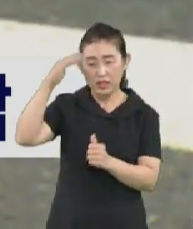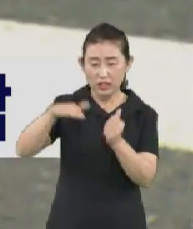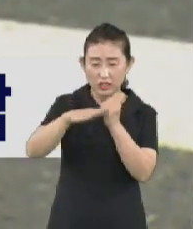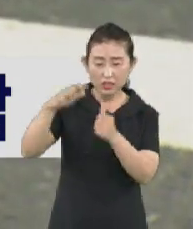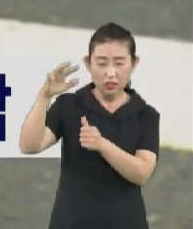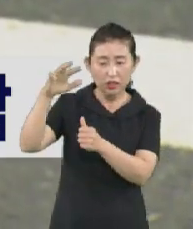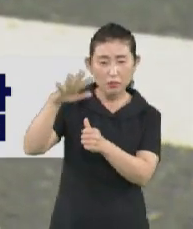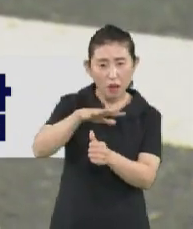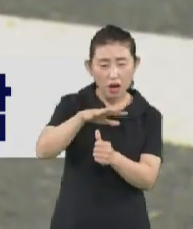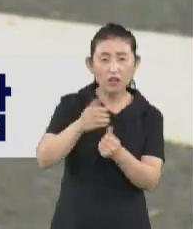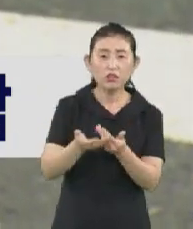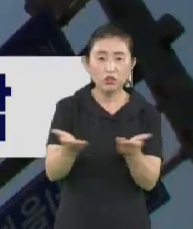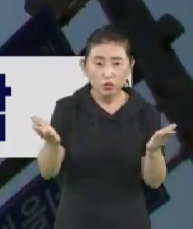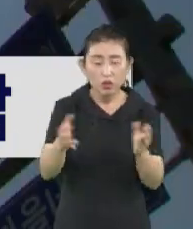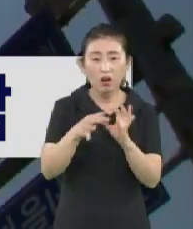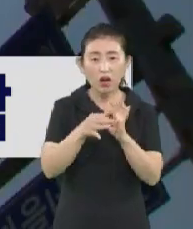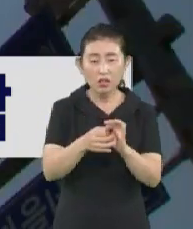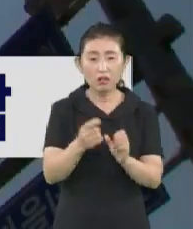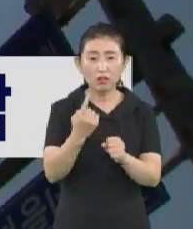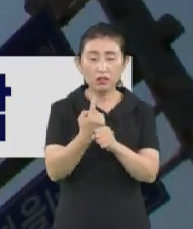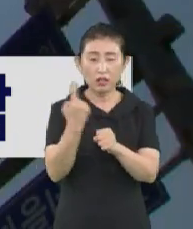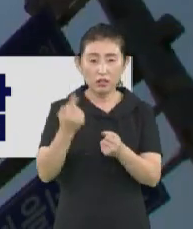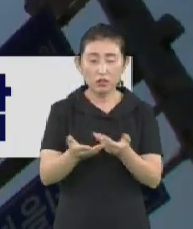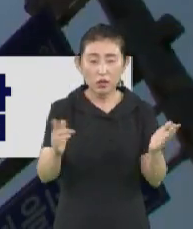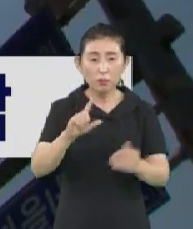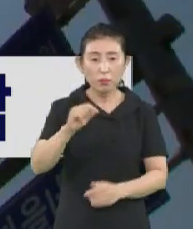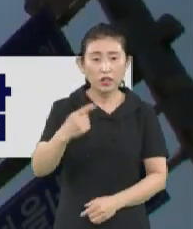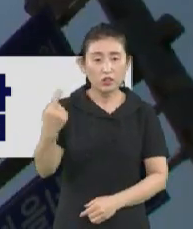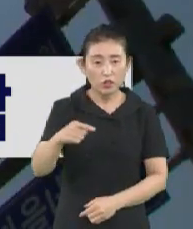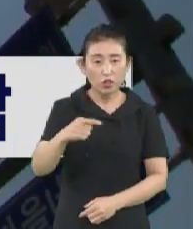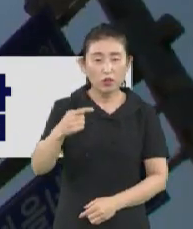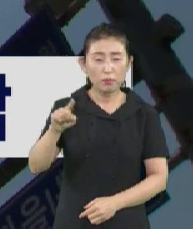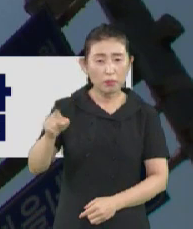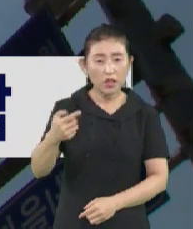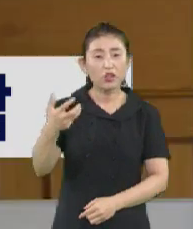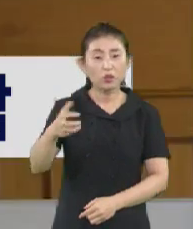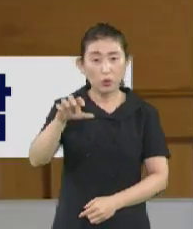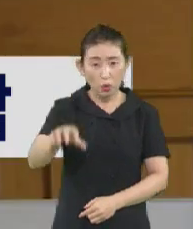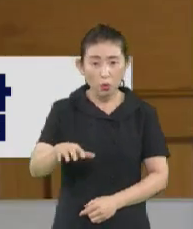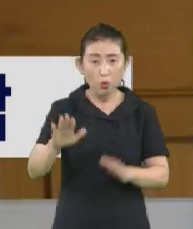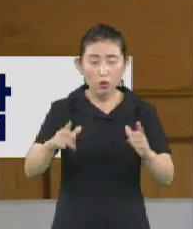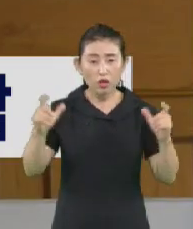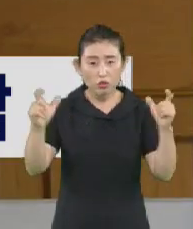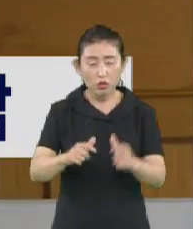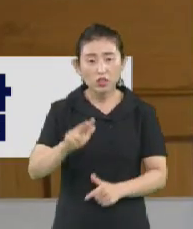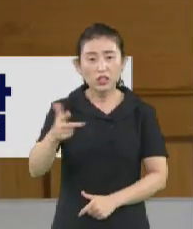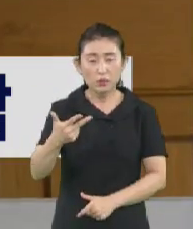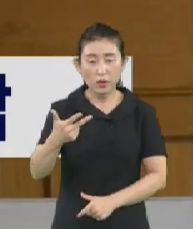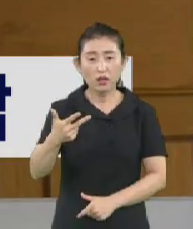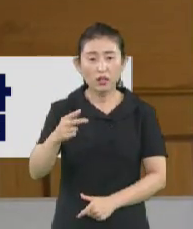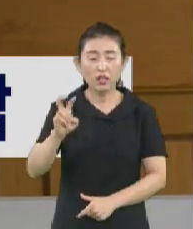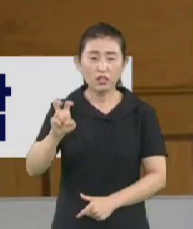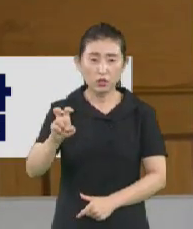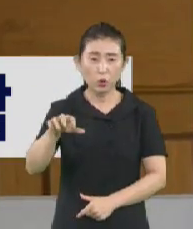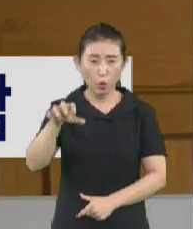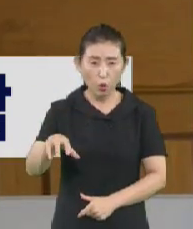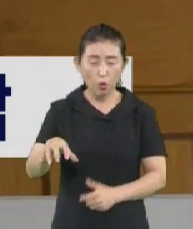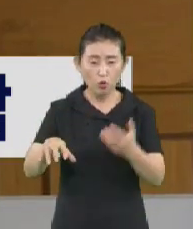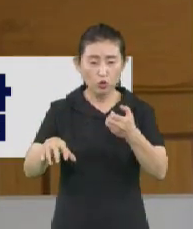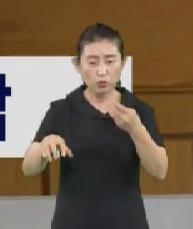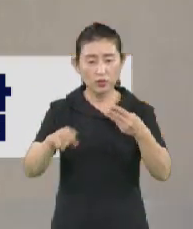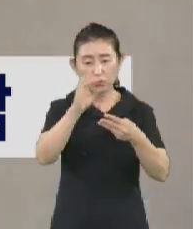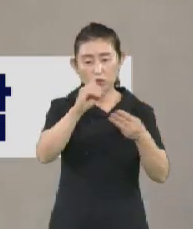지원을 지원했는데 지원 대상은 지난해 11,100 83 곳에서 오래 700 일은 두 곳으로 93%